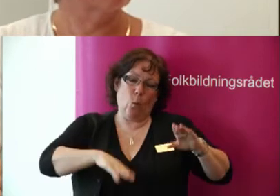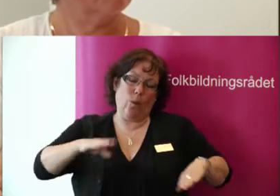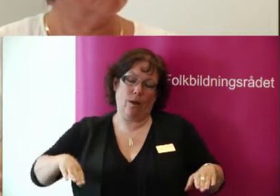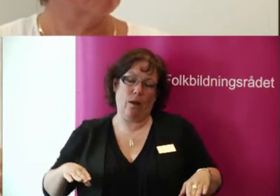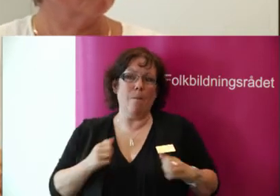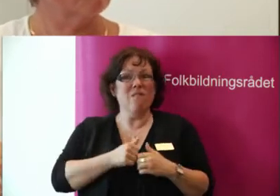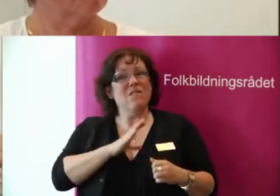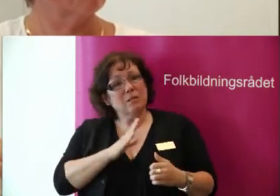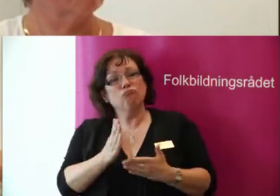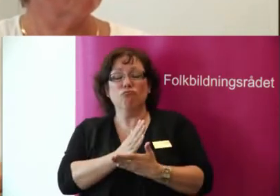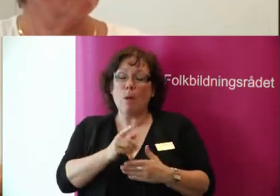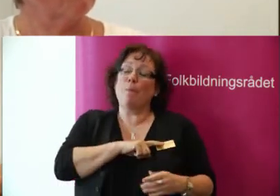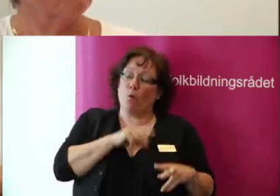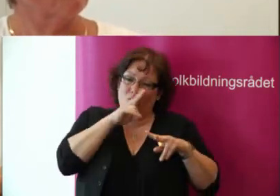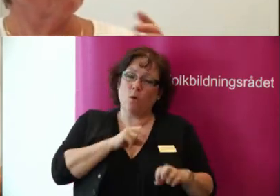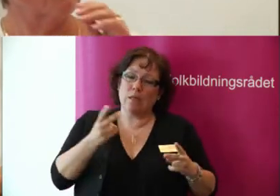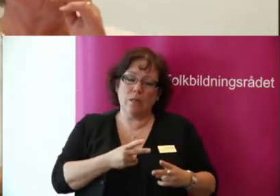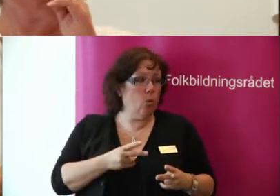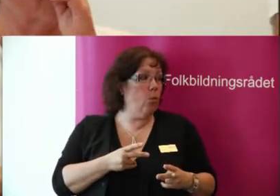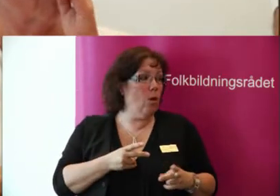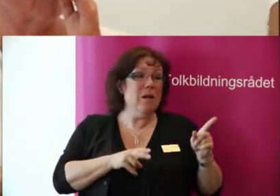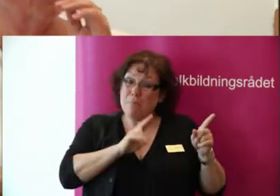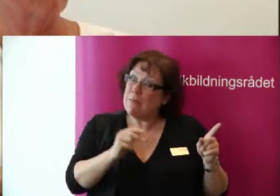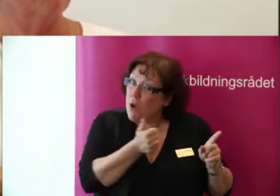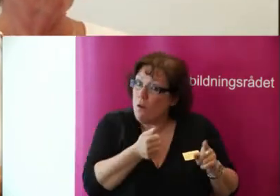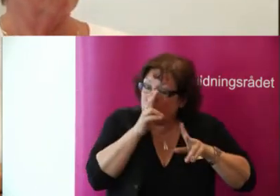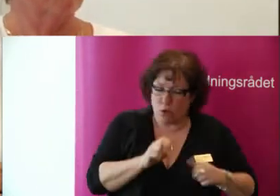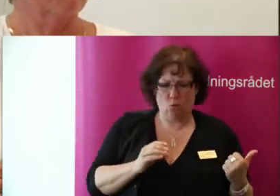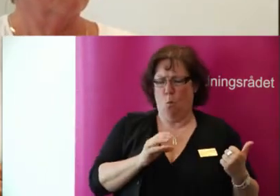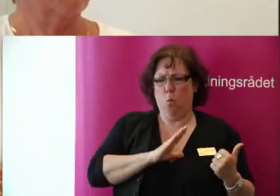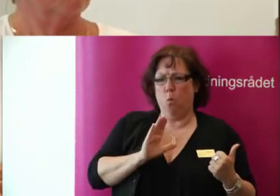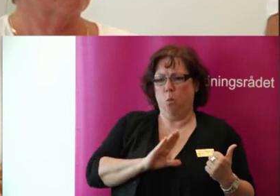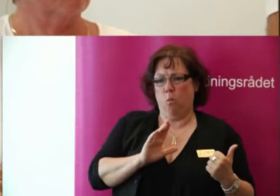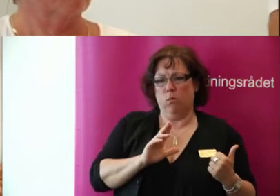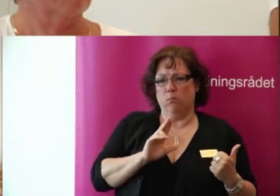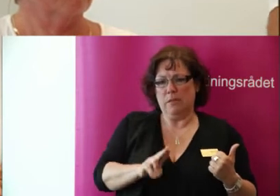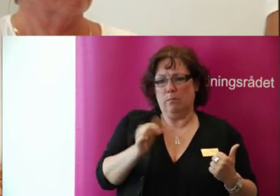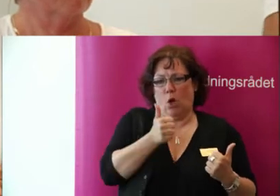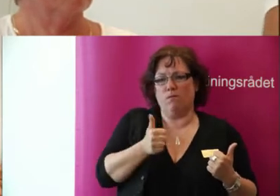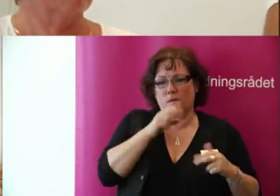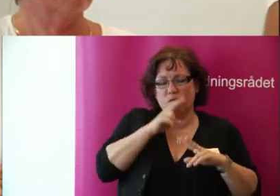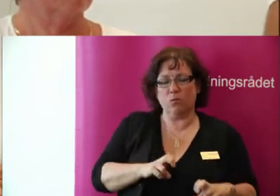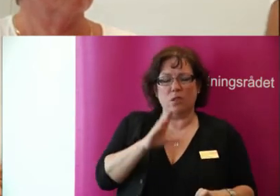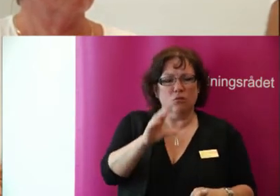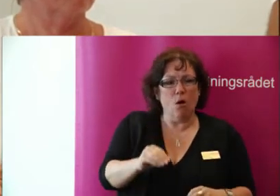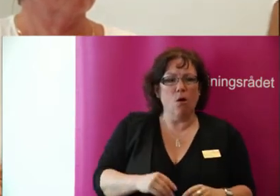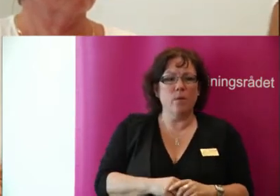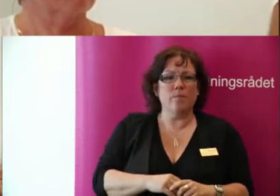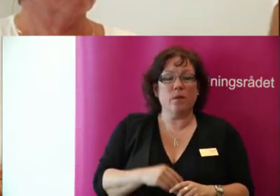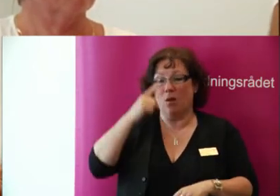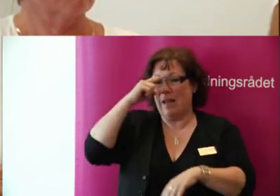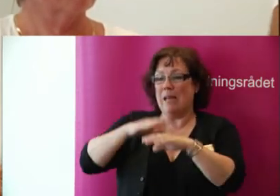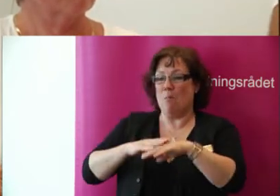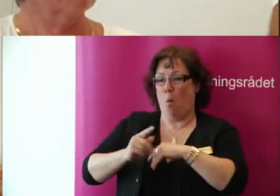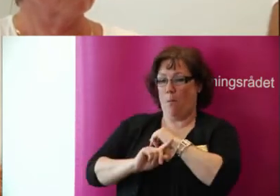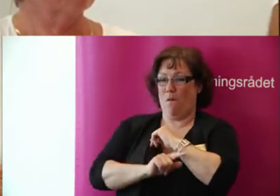mycket forskning finns det. Men är inte det en komponent som behövs? Det är ju en viktig komponent i och med att det handlar om forskningsbasering. Man tänker också till den professionella